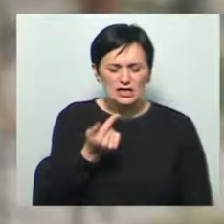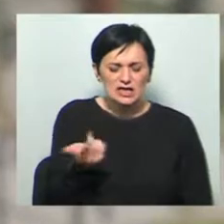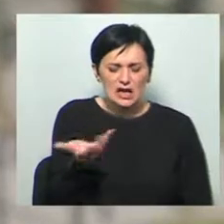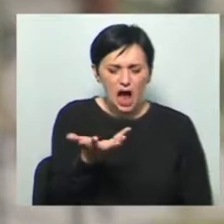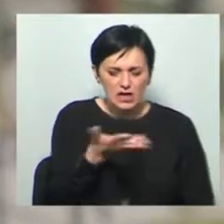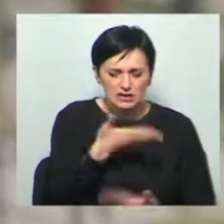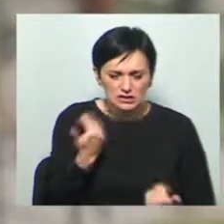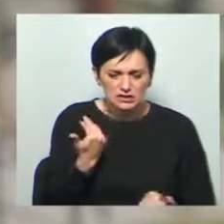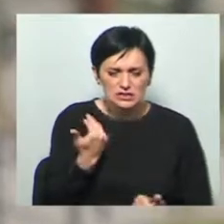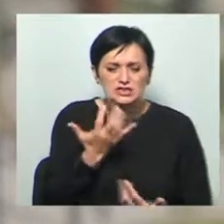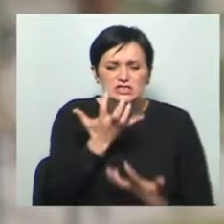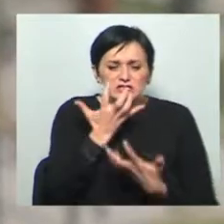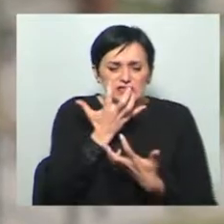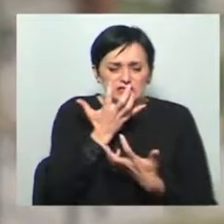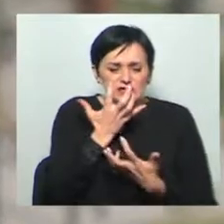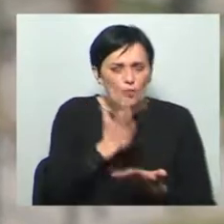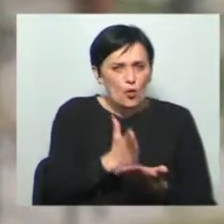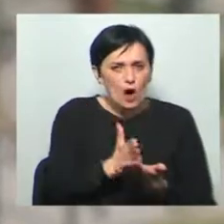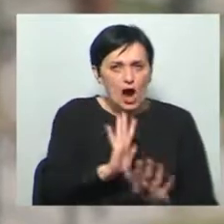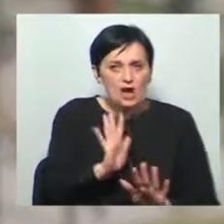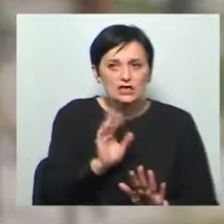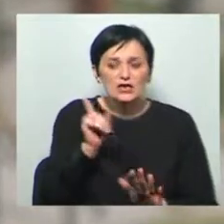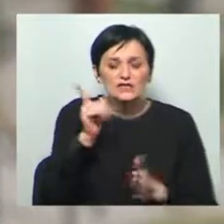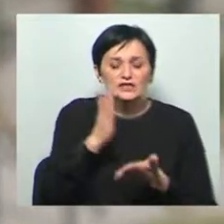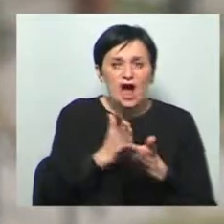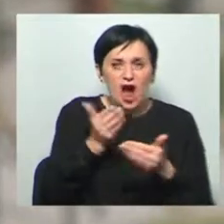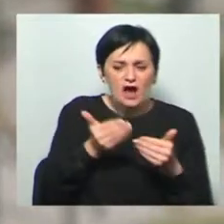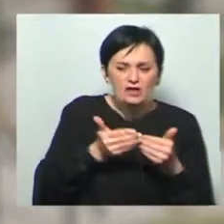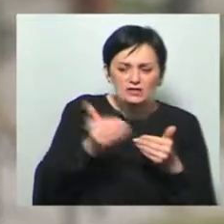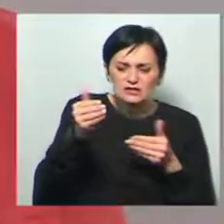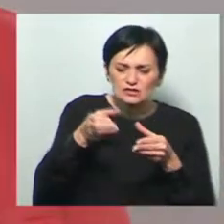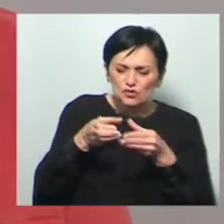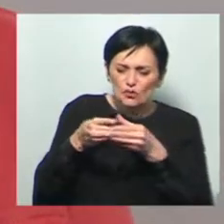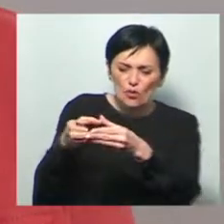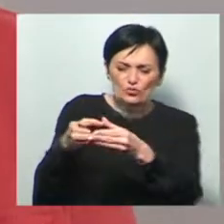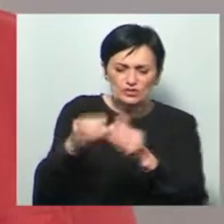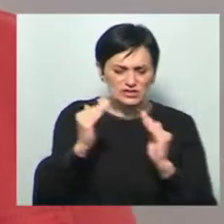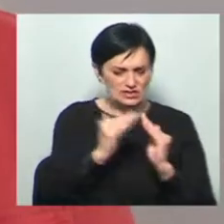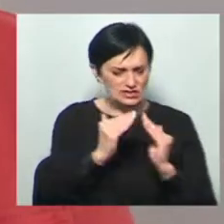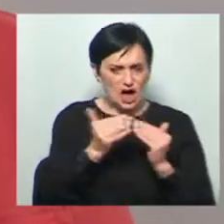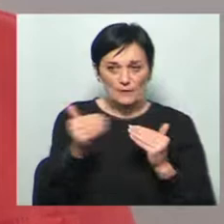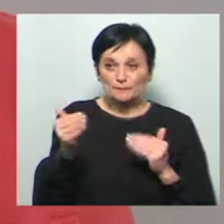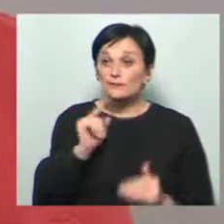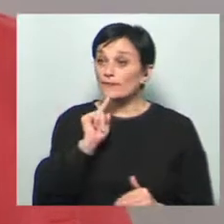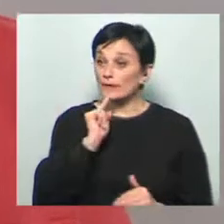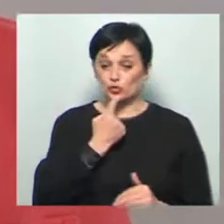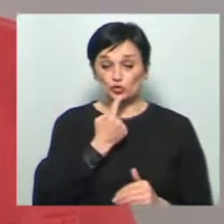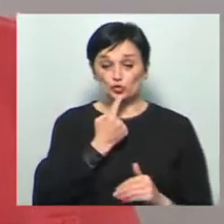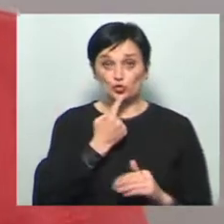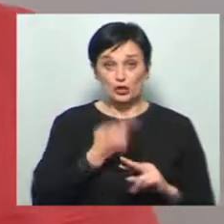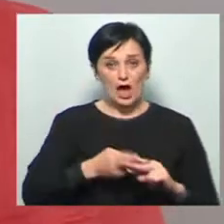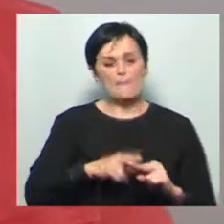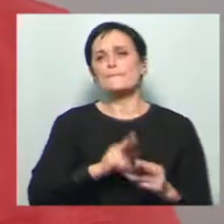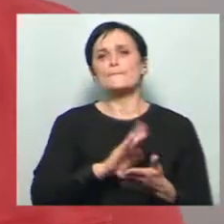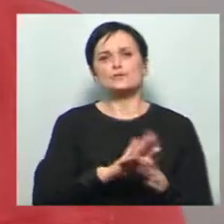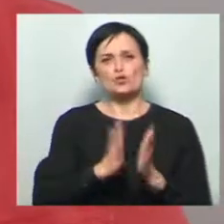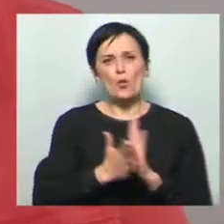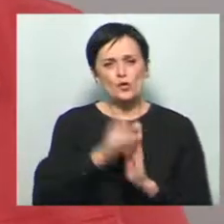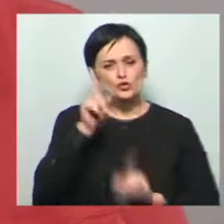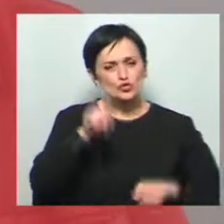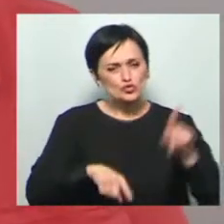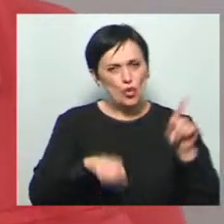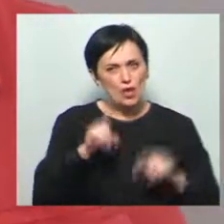გაზი, არ აქვთ სითბო. ისინი არიან მოწყვეტილი სახლისგან. ძალიან რთულია ამ მდგომარეობაში